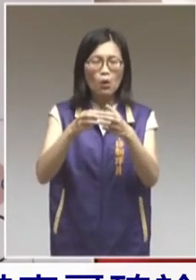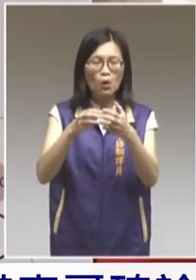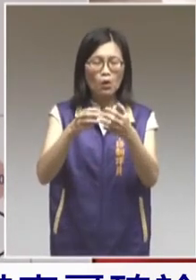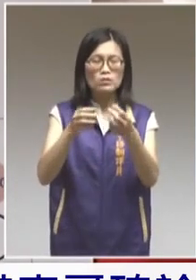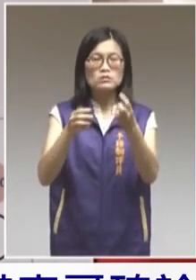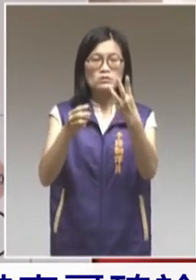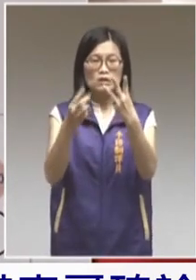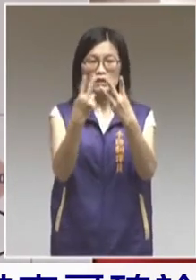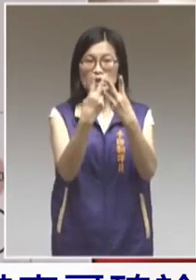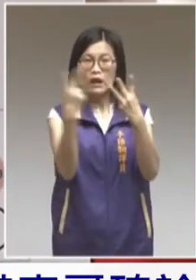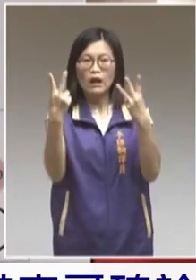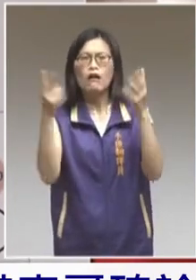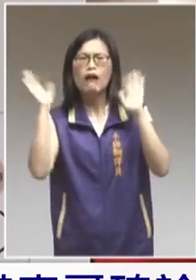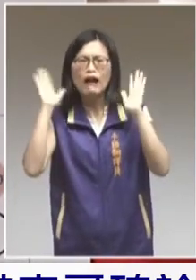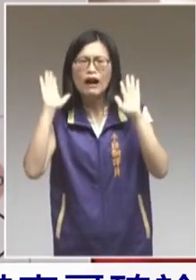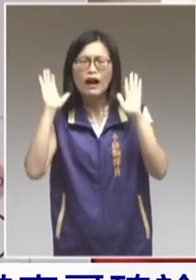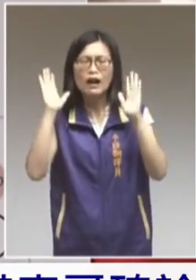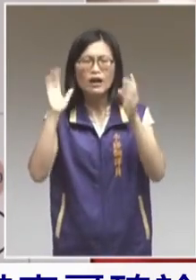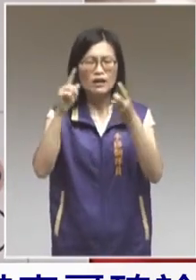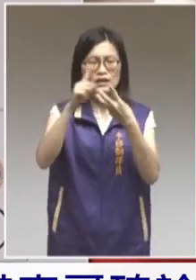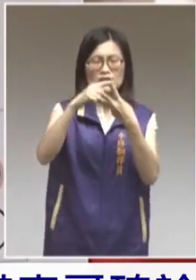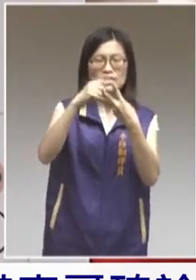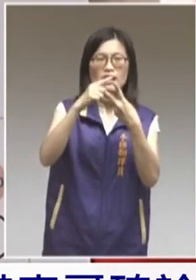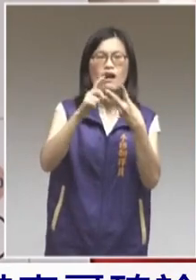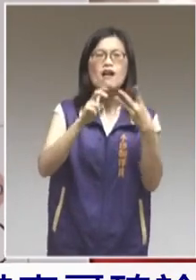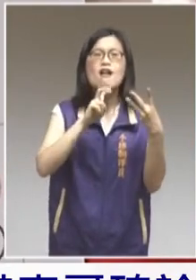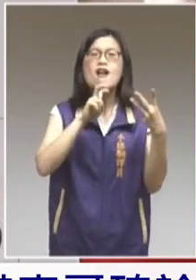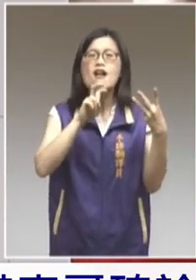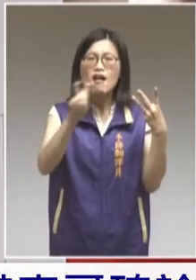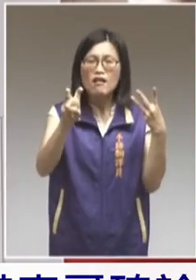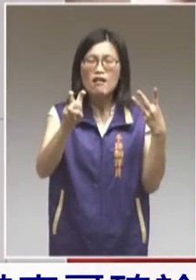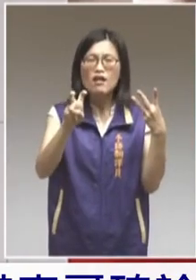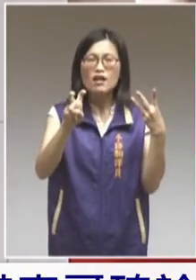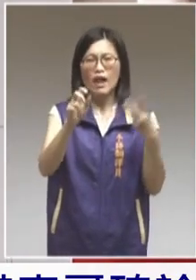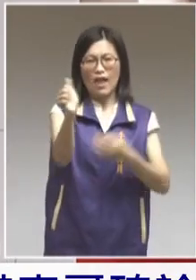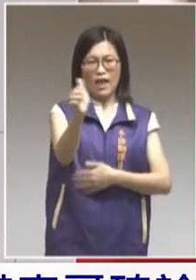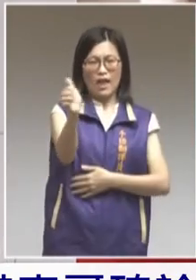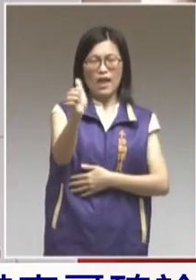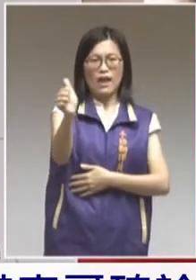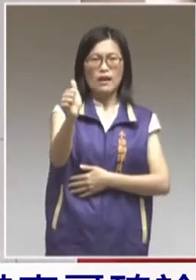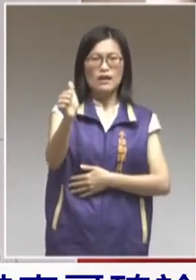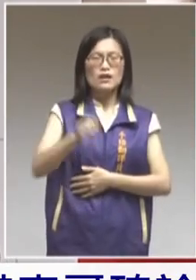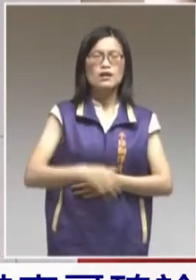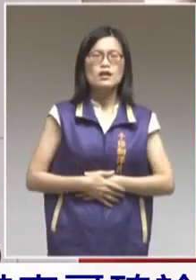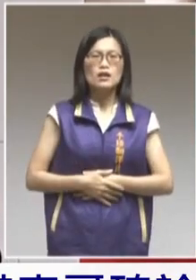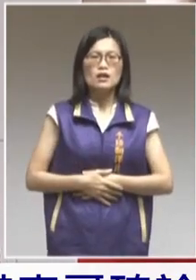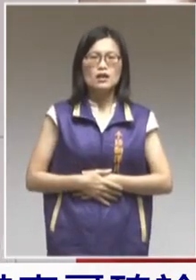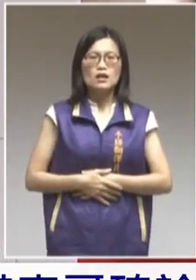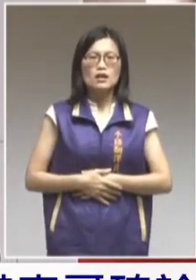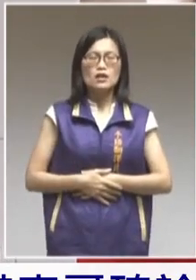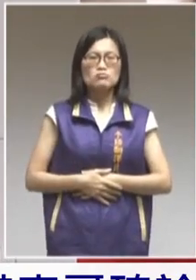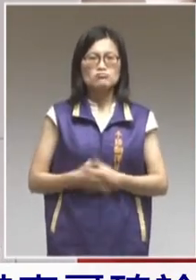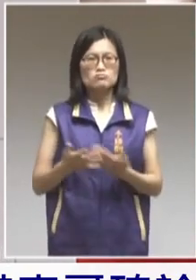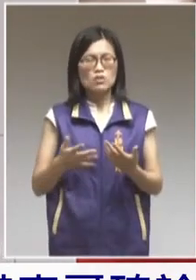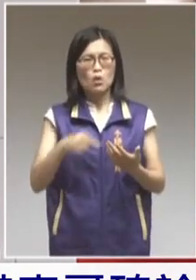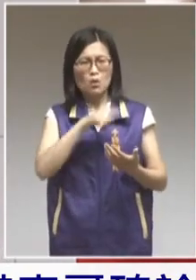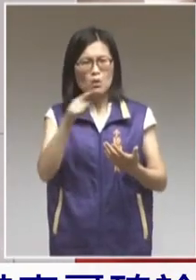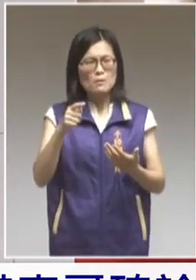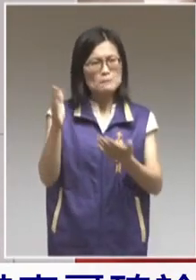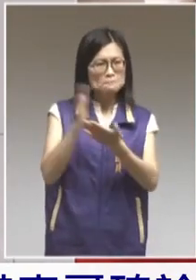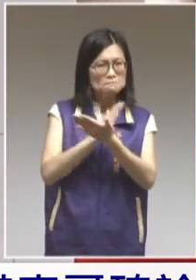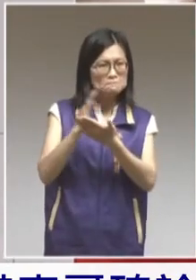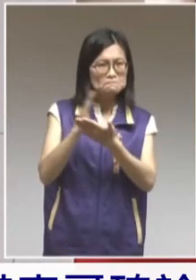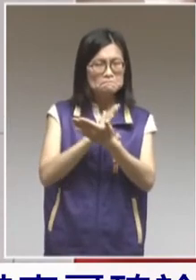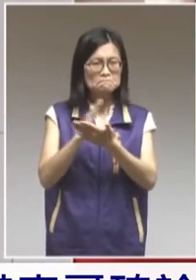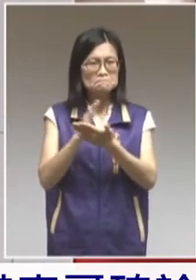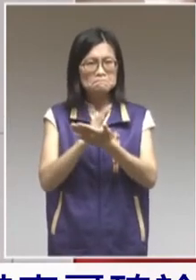小朋友那一位是20岁的这个男性那所以我们的判断应该